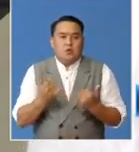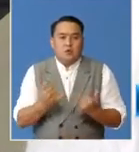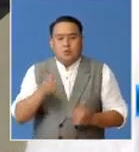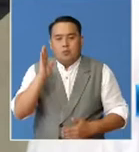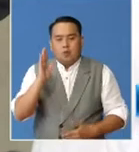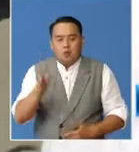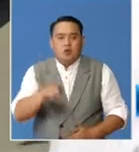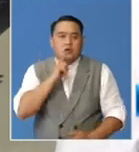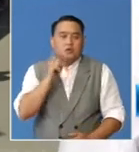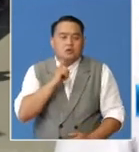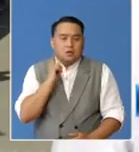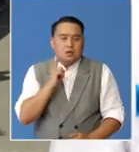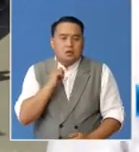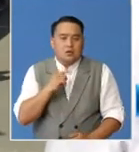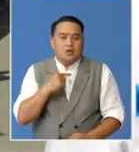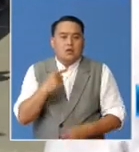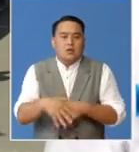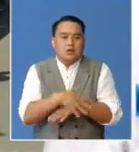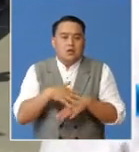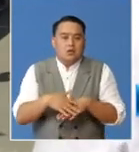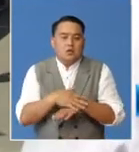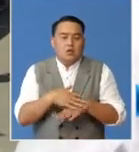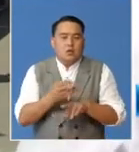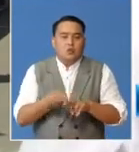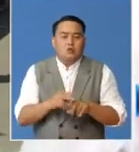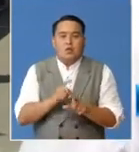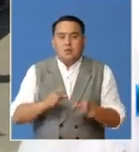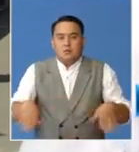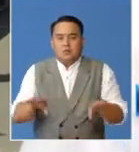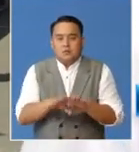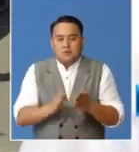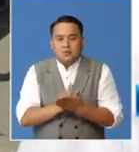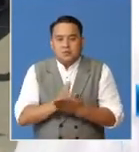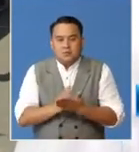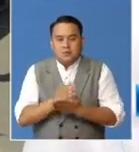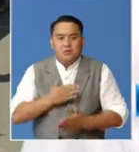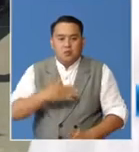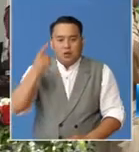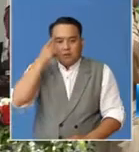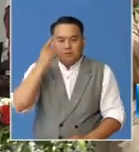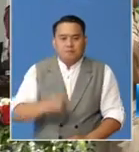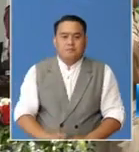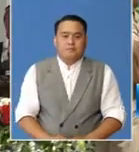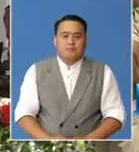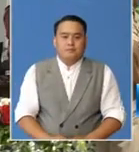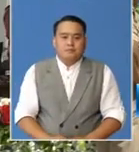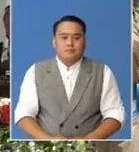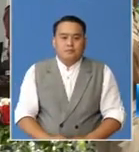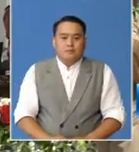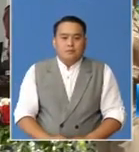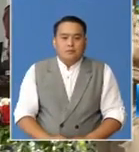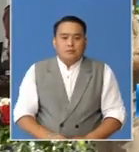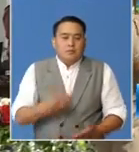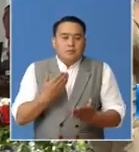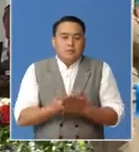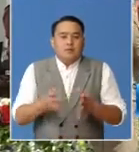Болашақ жастар еліне, халқына осы азаматтар сияқты қызмет етсе деп ойлаймын. Азат Машуров өнегелі